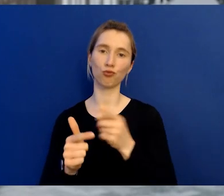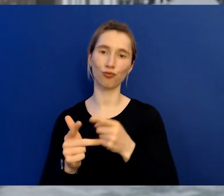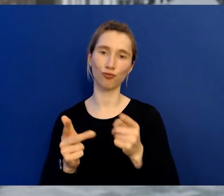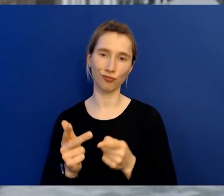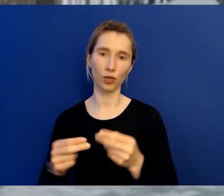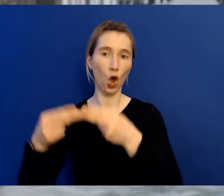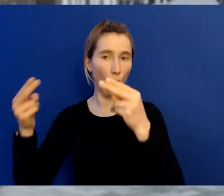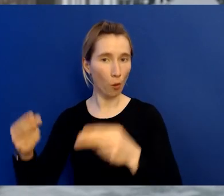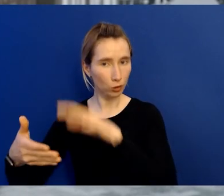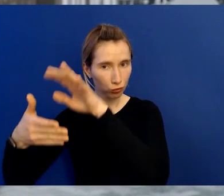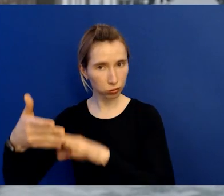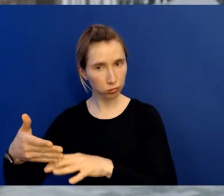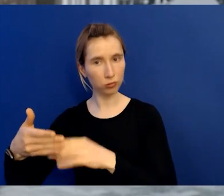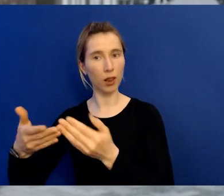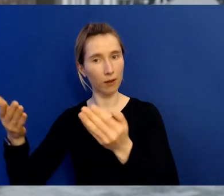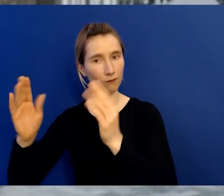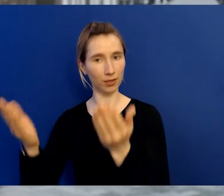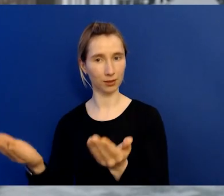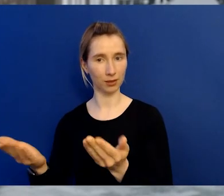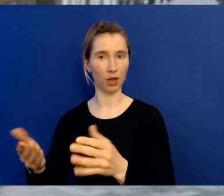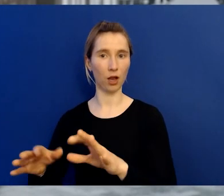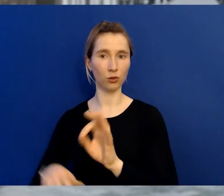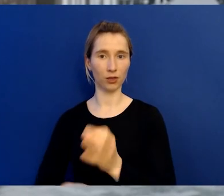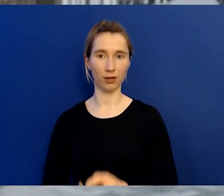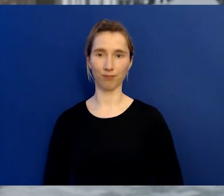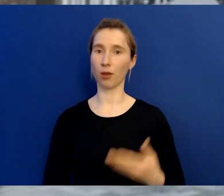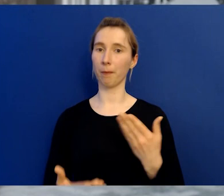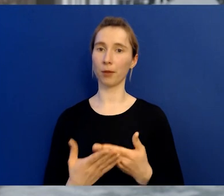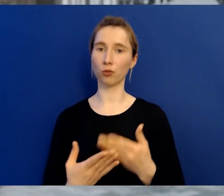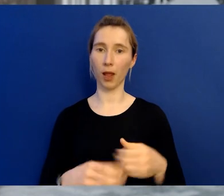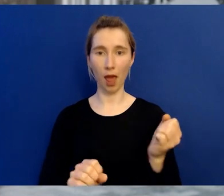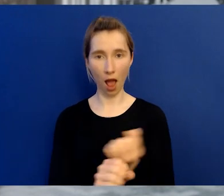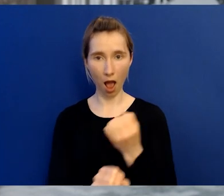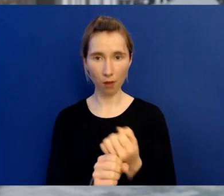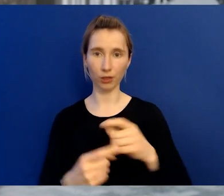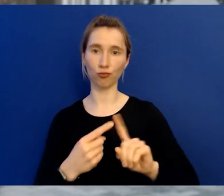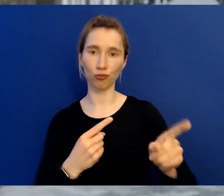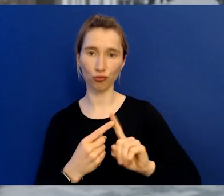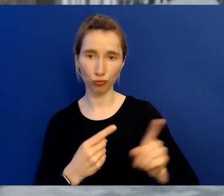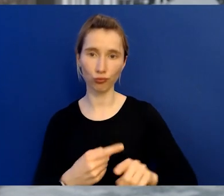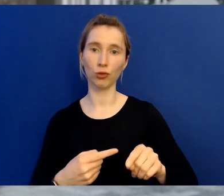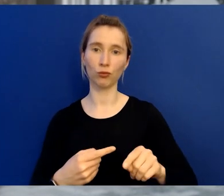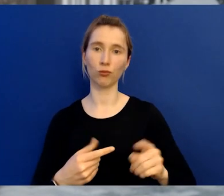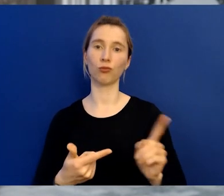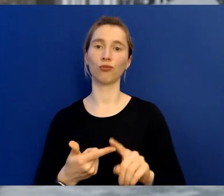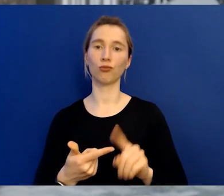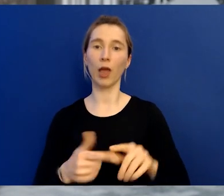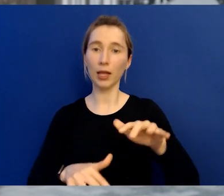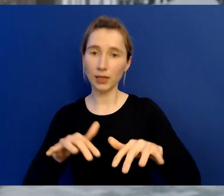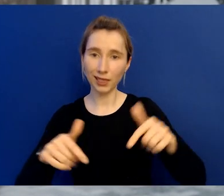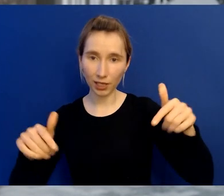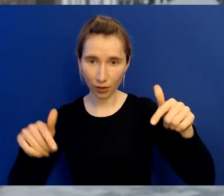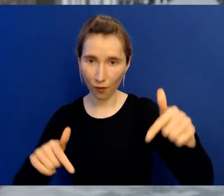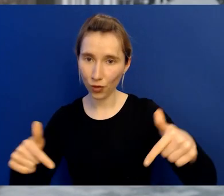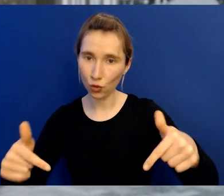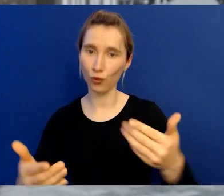Dazu gehören unter anderem, wenn man zur Arbeit fährt oder zur Arbeit gehen muss, wenn man die Tiere versorgen muss,